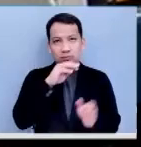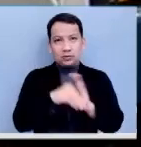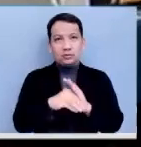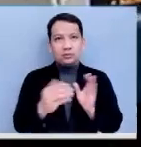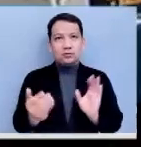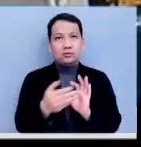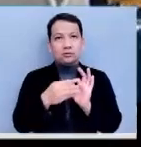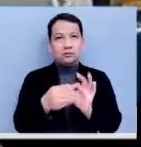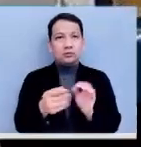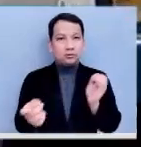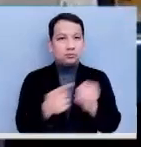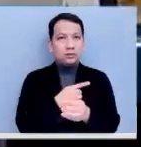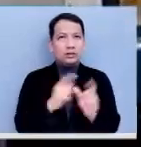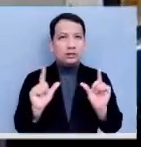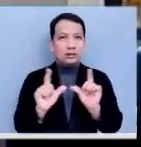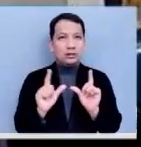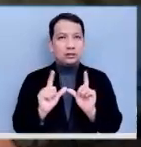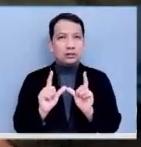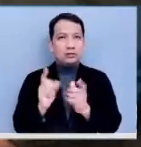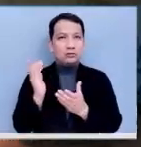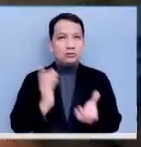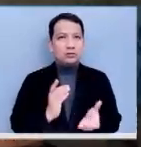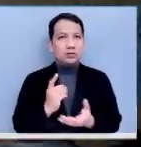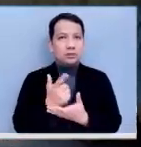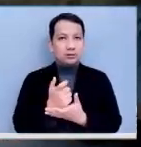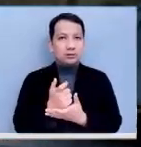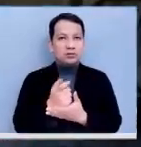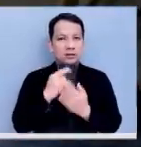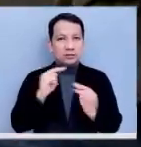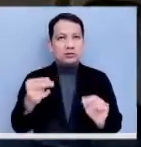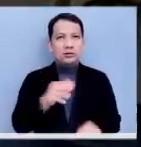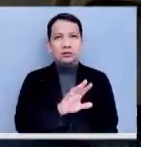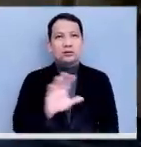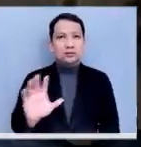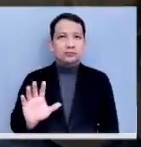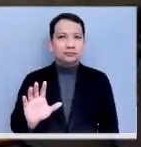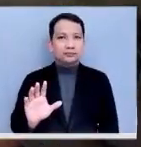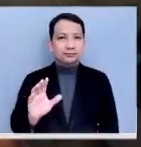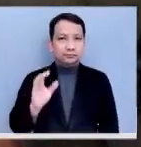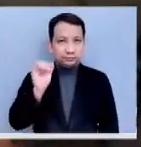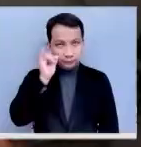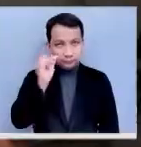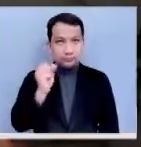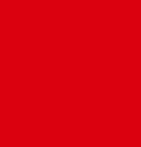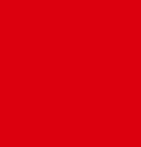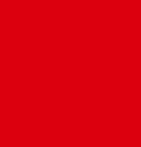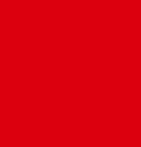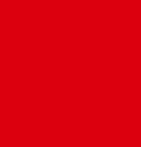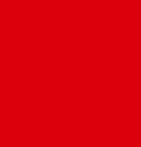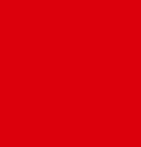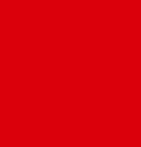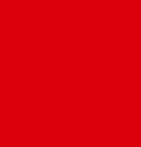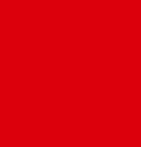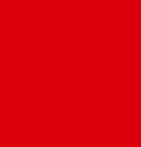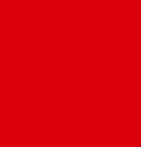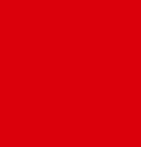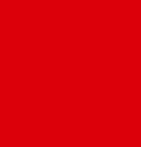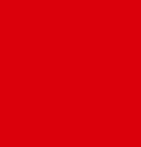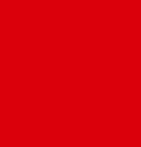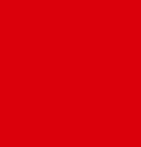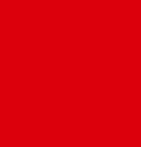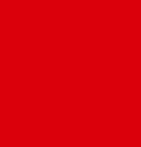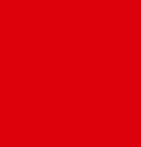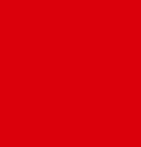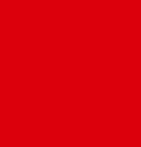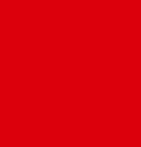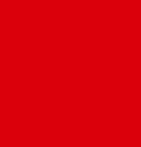posibleng matanggalan ng license to carry firearms. Nagbabalita mula sa frontline, Ian Suyo, News 5. Mga kapatid, Gretchen Ho